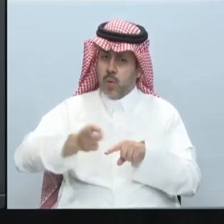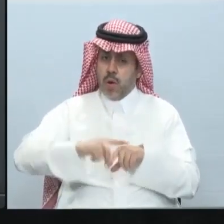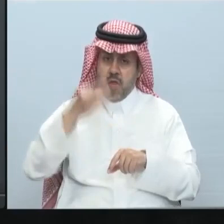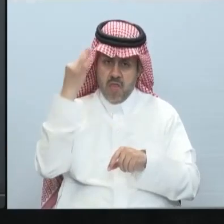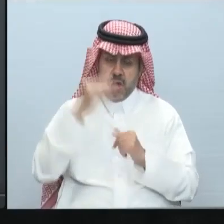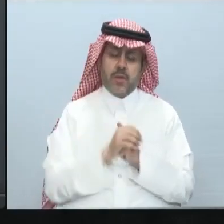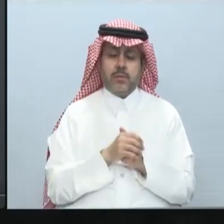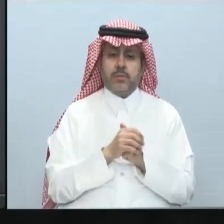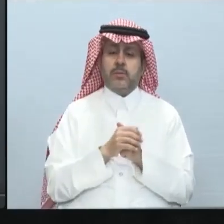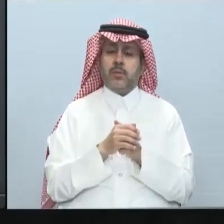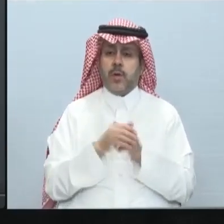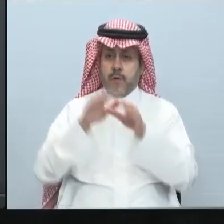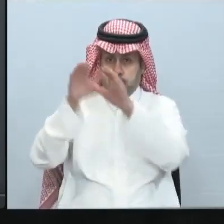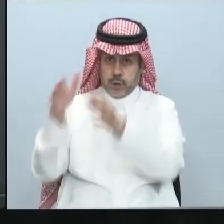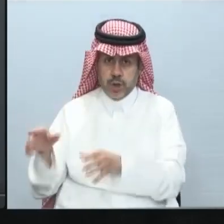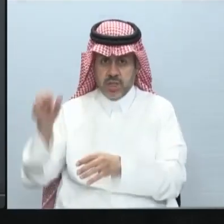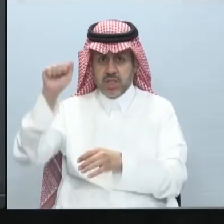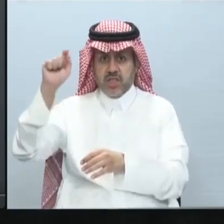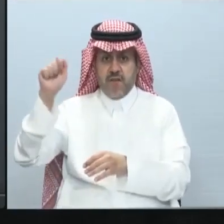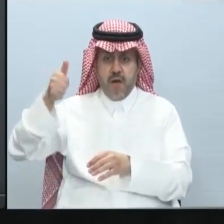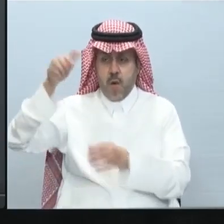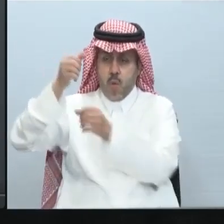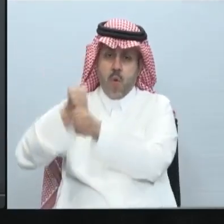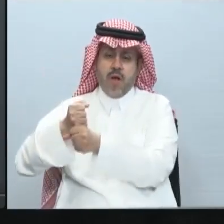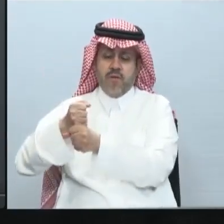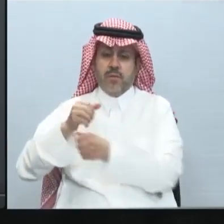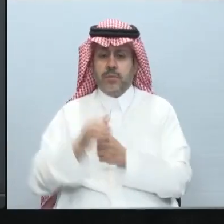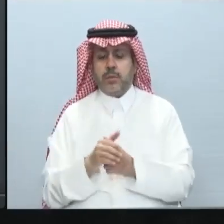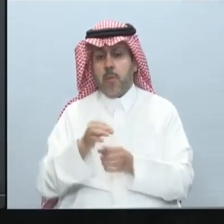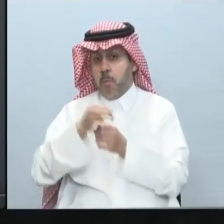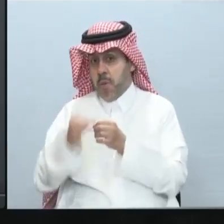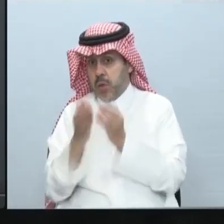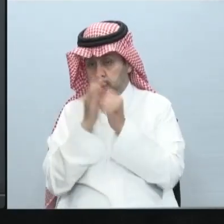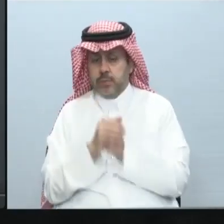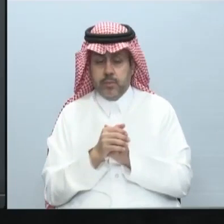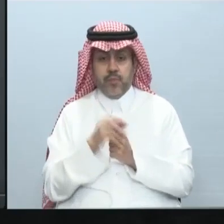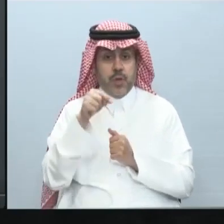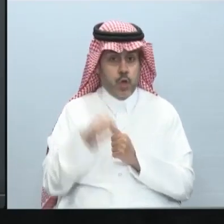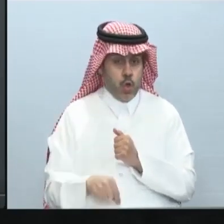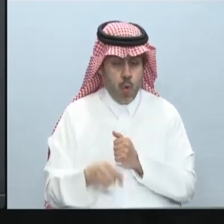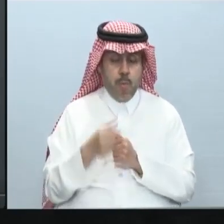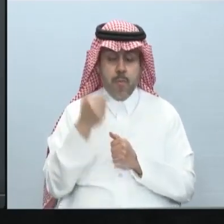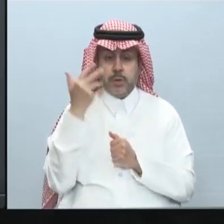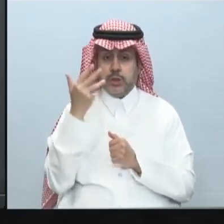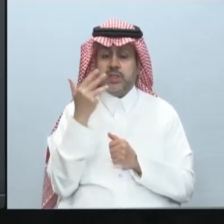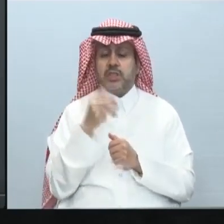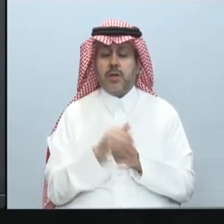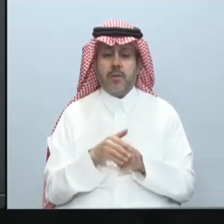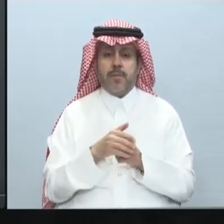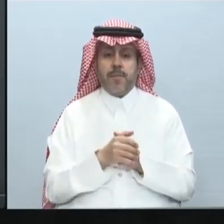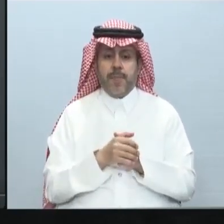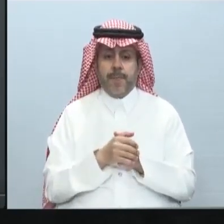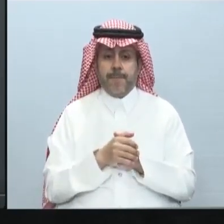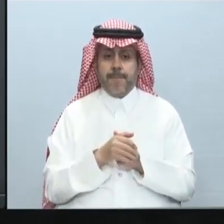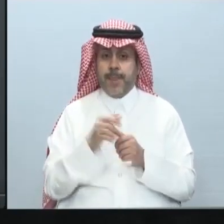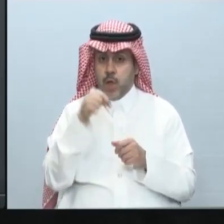ويجعل بين كل واحده منها دعاء وهذا موطن اجابه يوم عرفه يوم الدعاء ثلاث ساعات او اربع